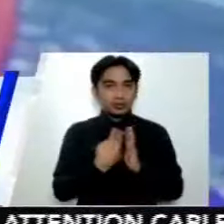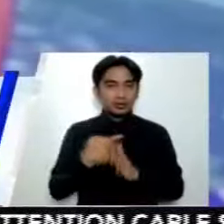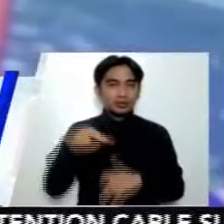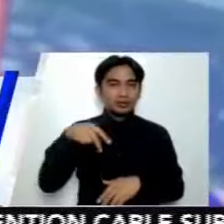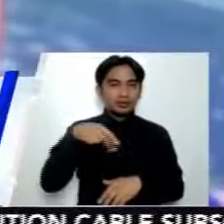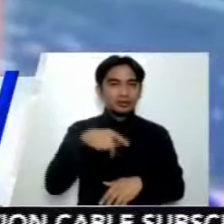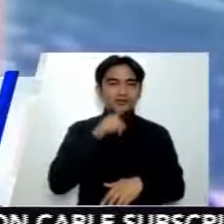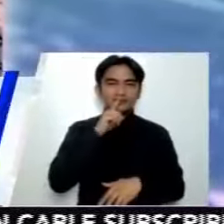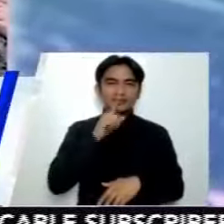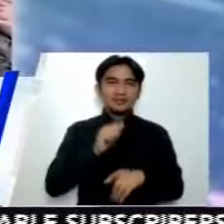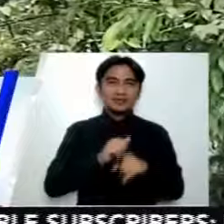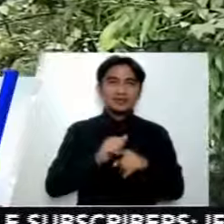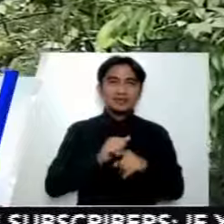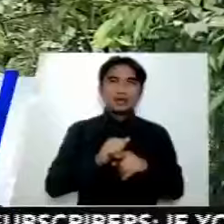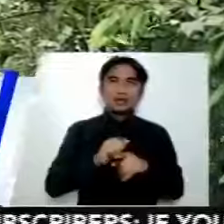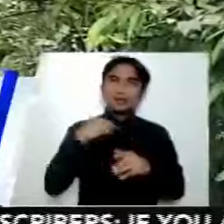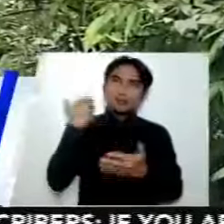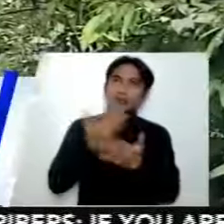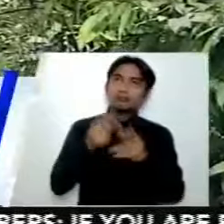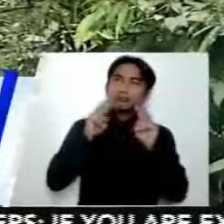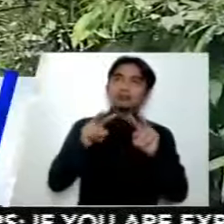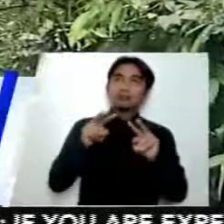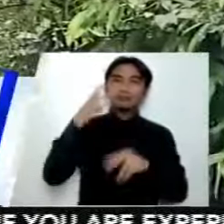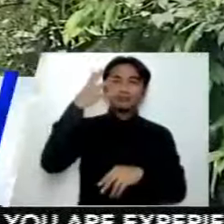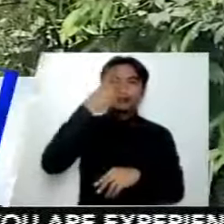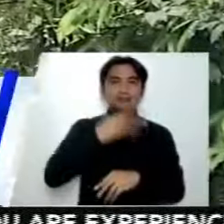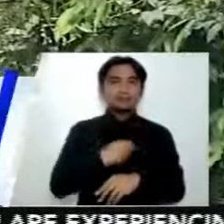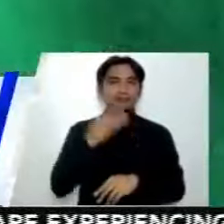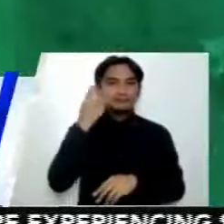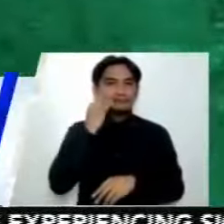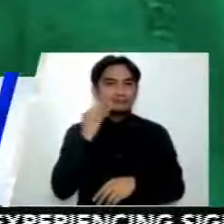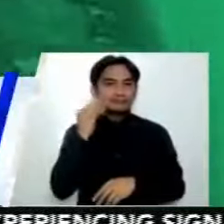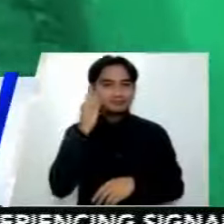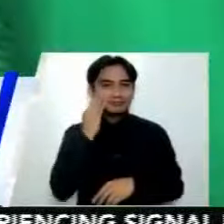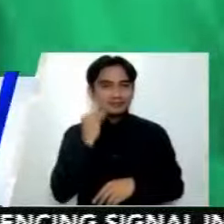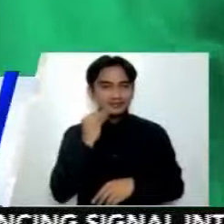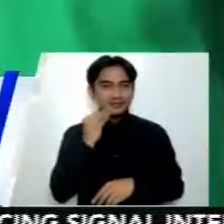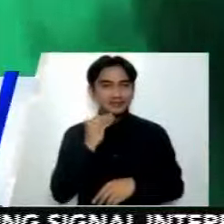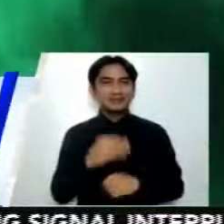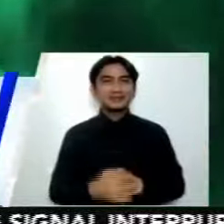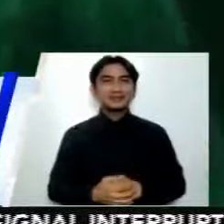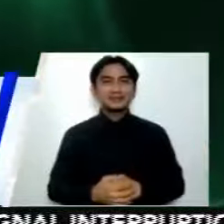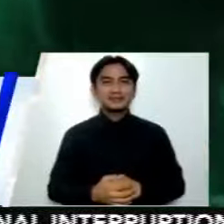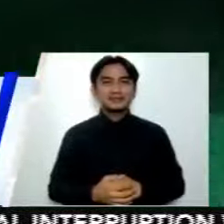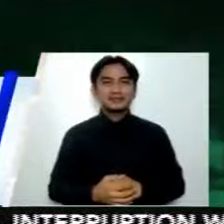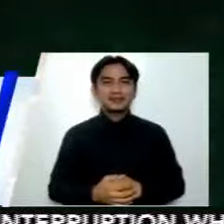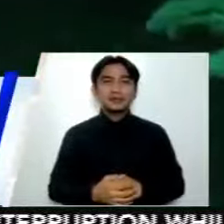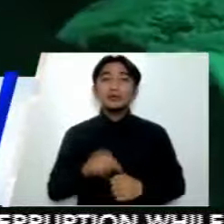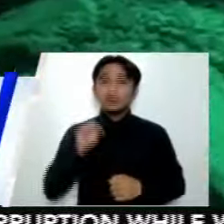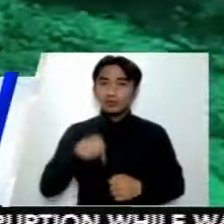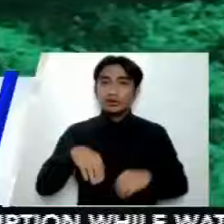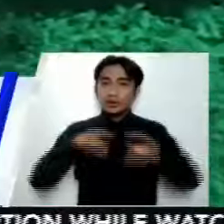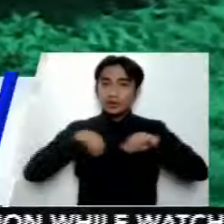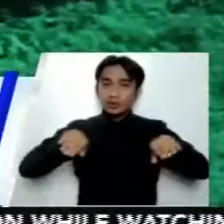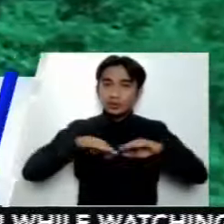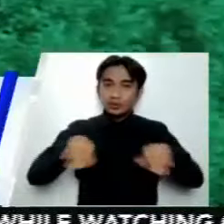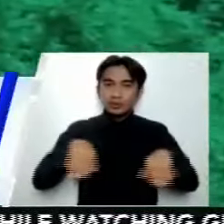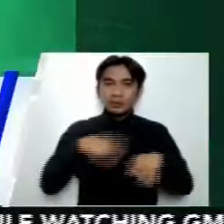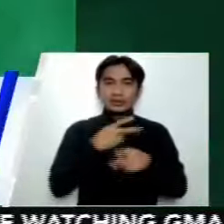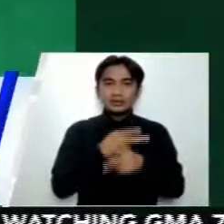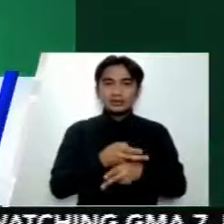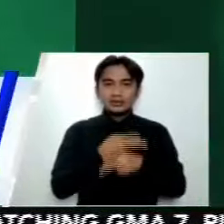napakaganda kasi hindi lang pala isa yung mapupuntahan mo pwede ring mag-swimming Ingat lang dahil may ilang bahaging